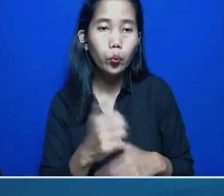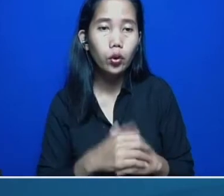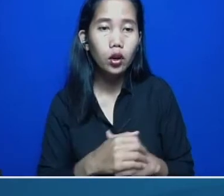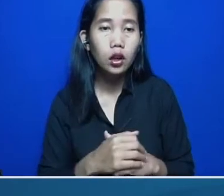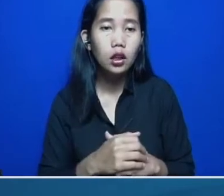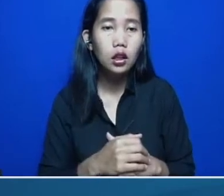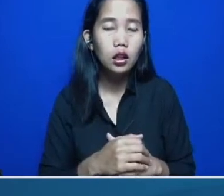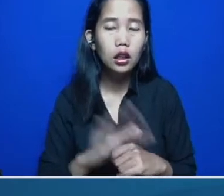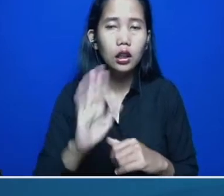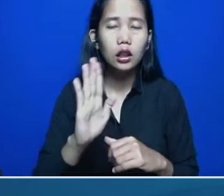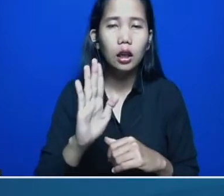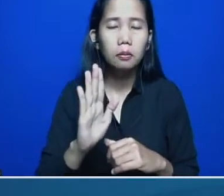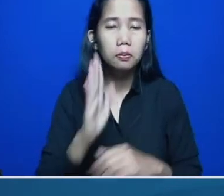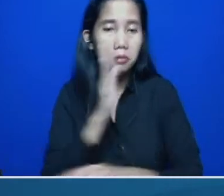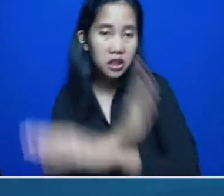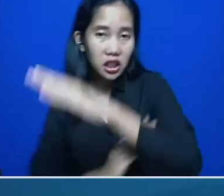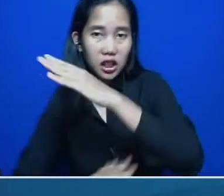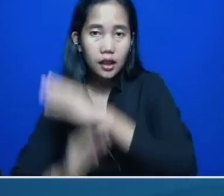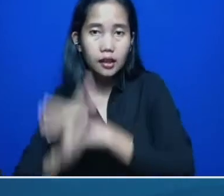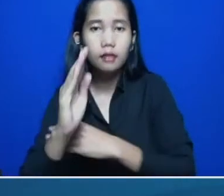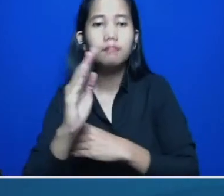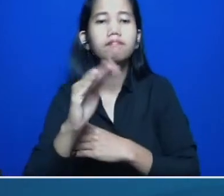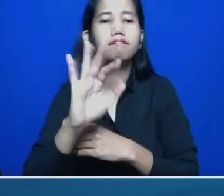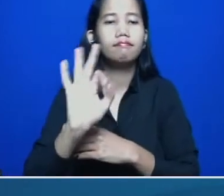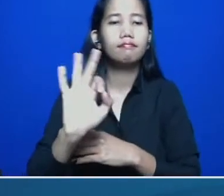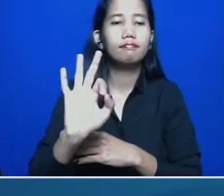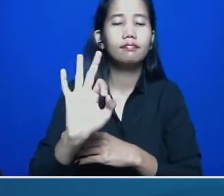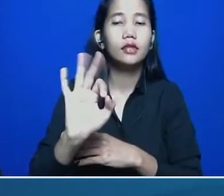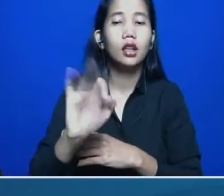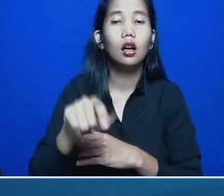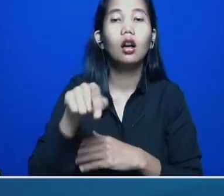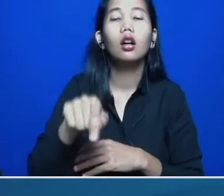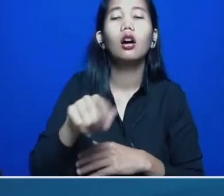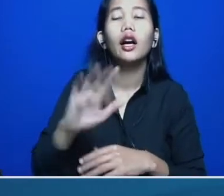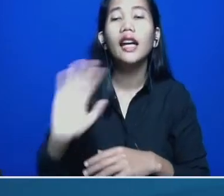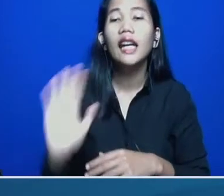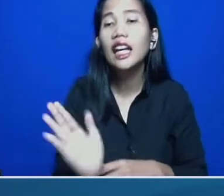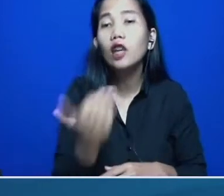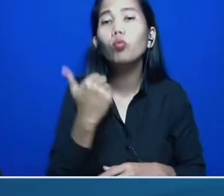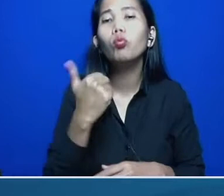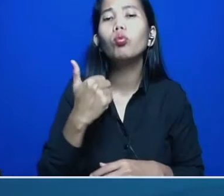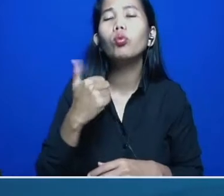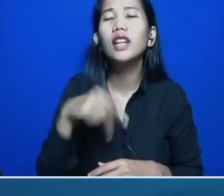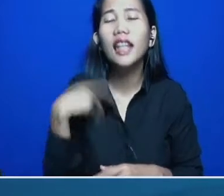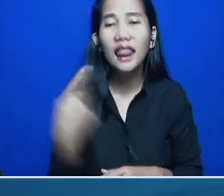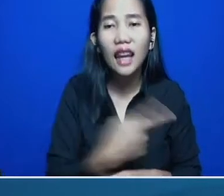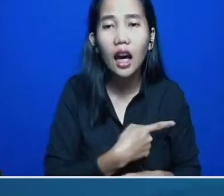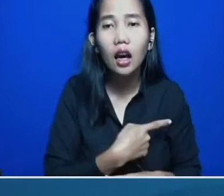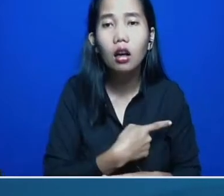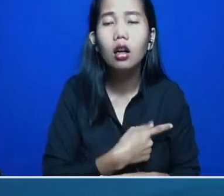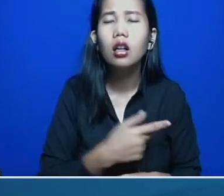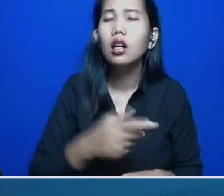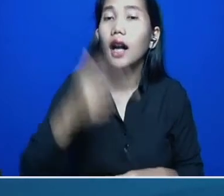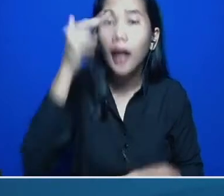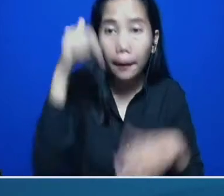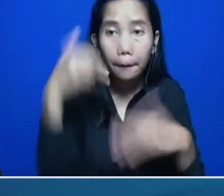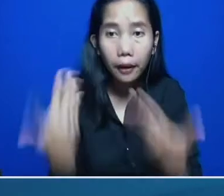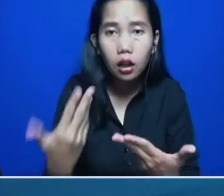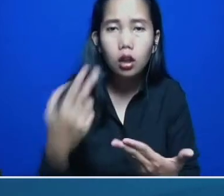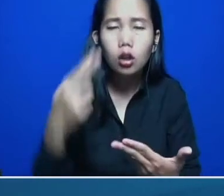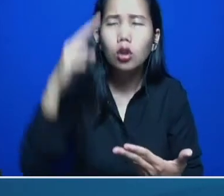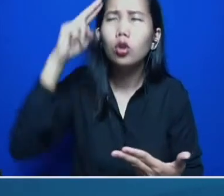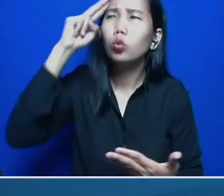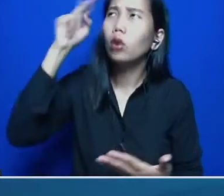hidup kita karena Tuhan mau tubuh kita jiwa kita roh